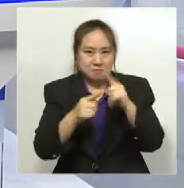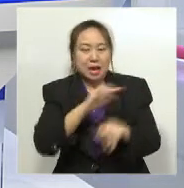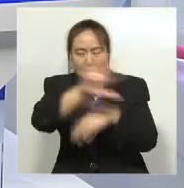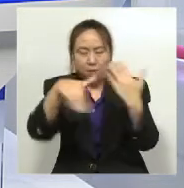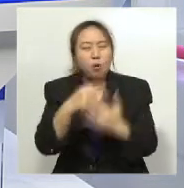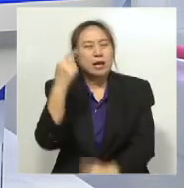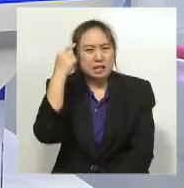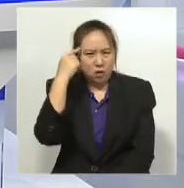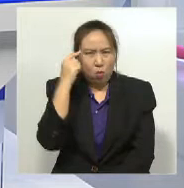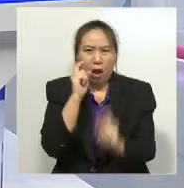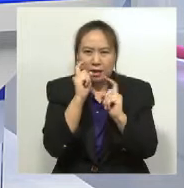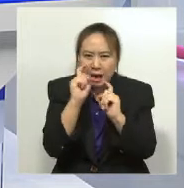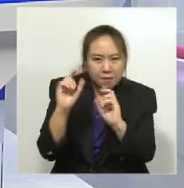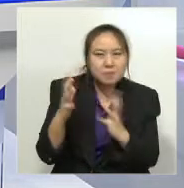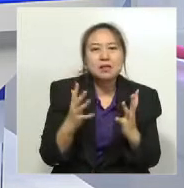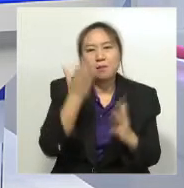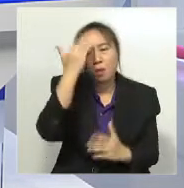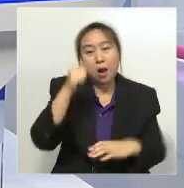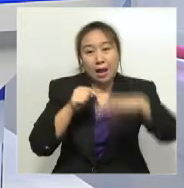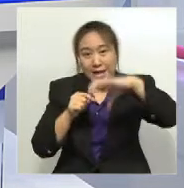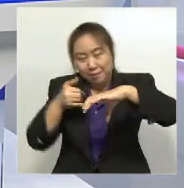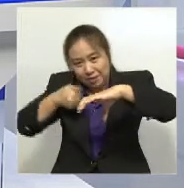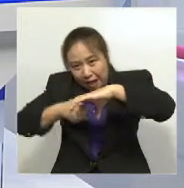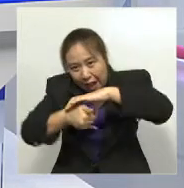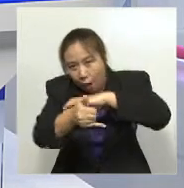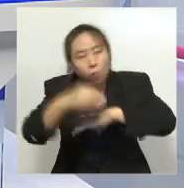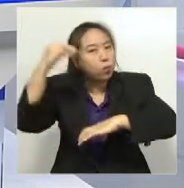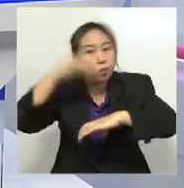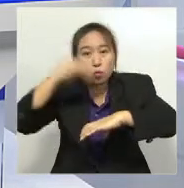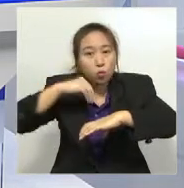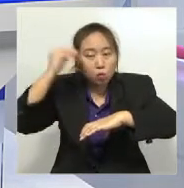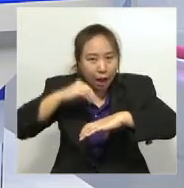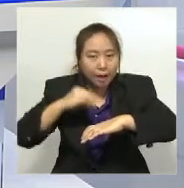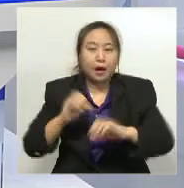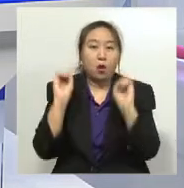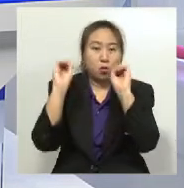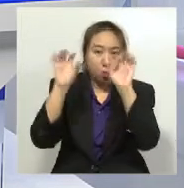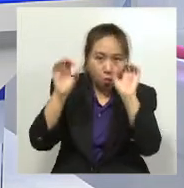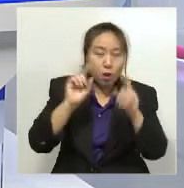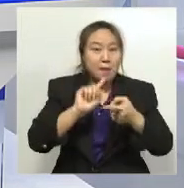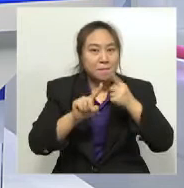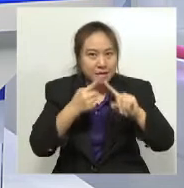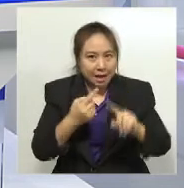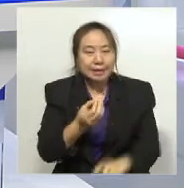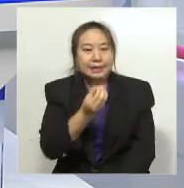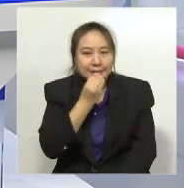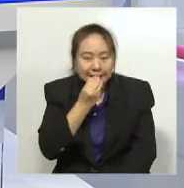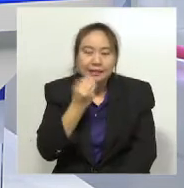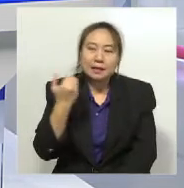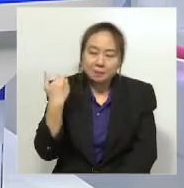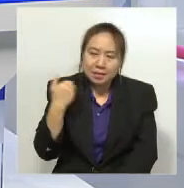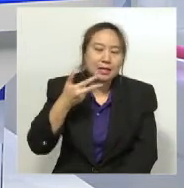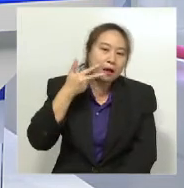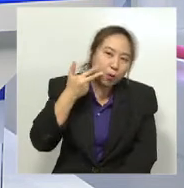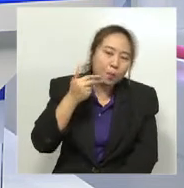ทุกคนยังปลอดภัยเพราะว่าแต่ละครั้งที่เข้าไปในถ้ำแห่งนี้ทั้งตัวโค้ชที่พาเข้าไปรวมถึงเพื่อนๆจะมีอาหารไปบ้างนิดหน่อ